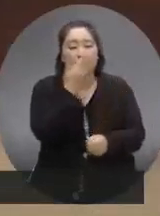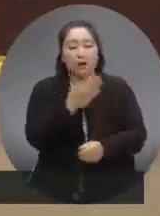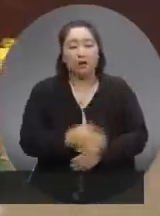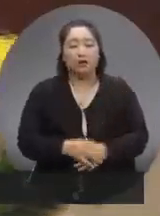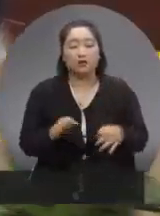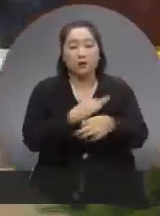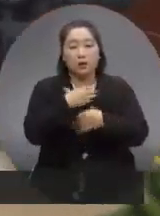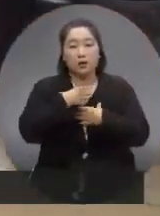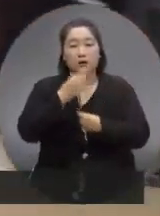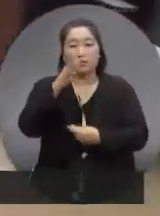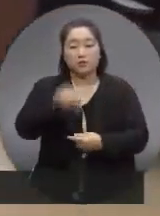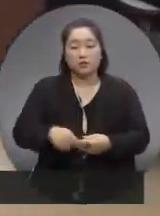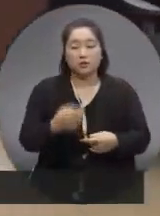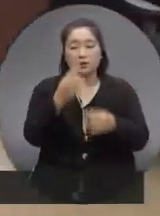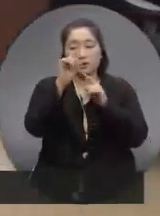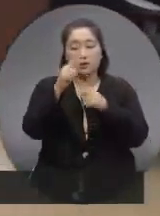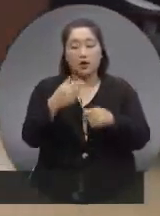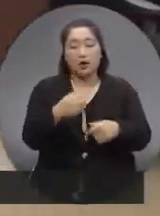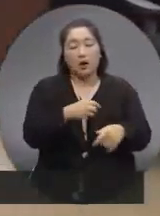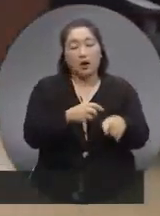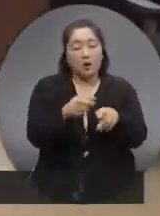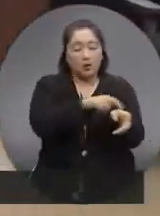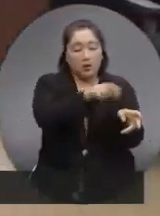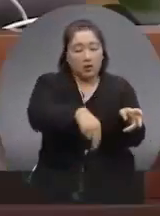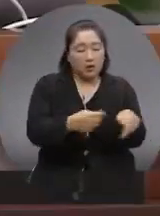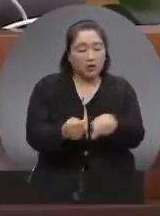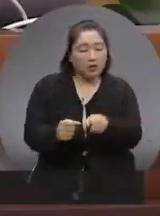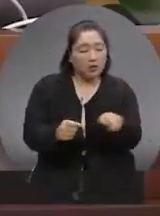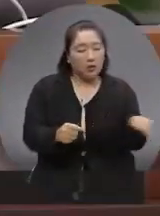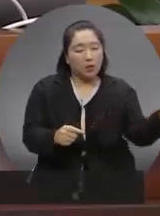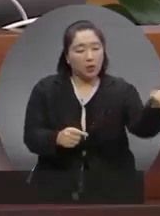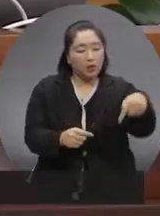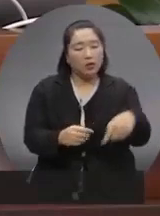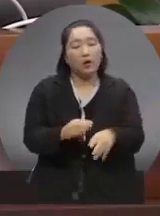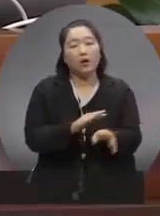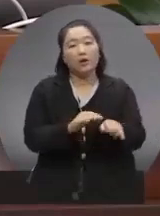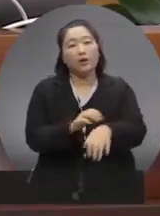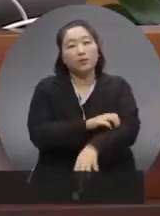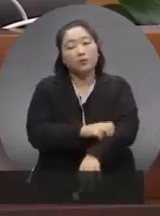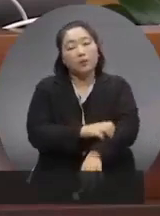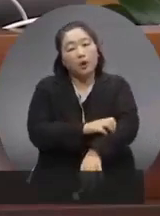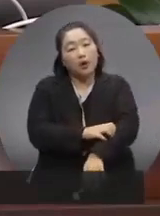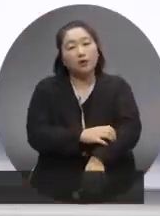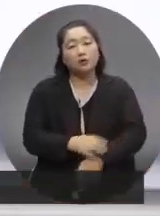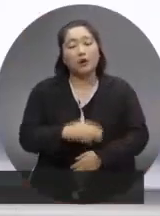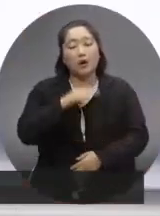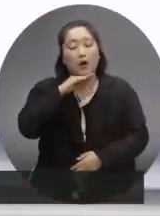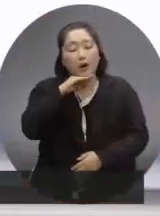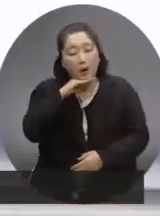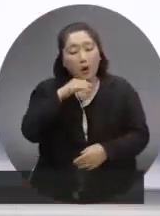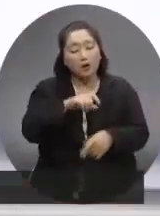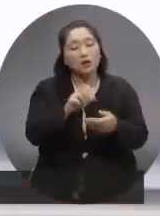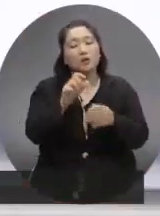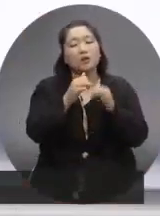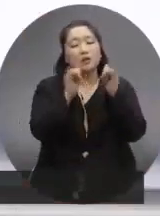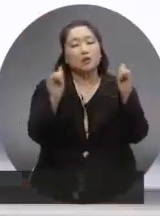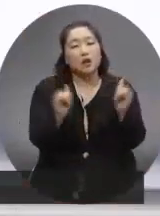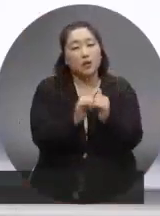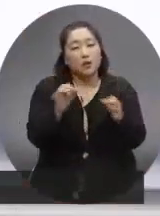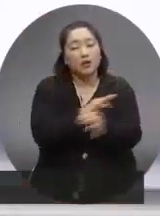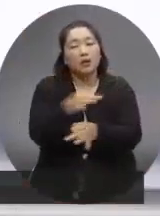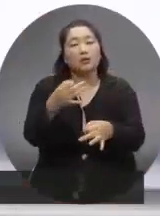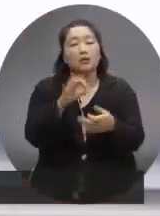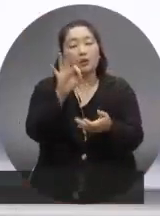행안위원장인 이채익 의원도 세종시의 추진 논리를 그대로 언급하며 불필요한 이동 대기 시간으로 사회 경제적